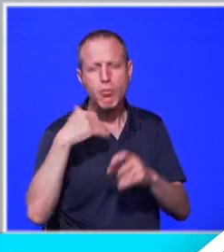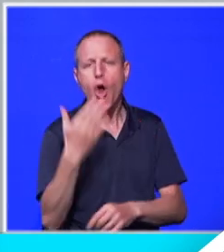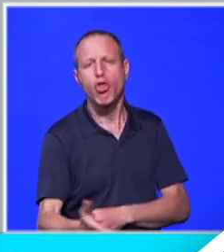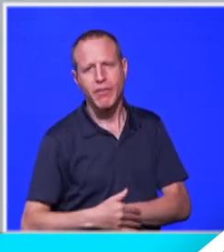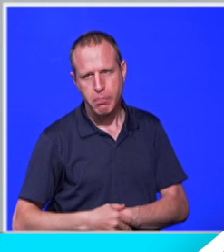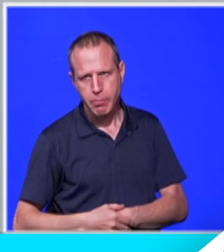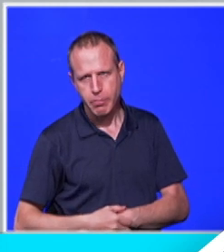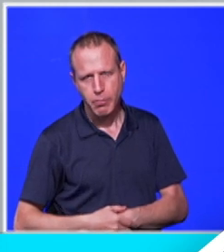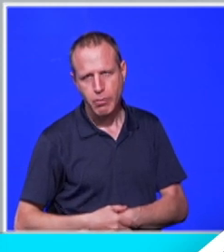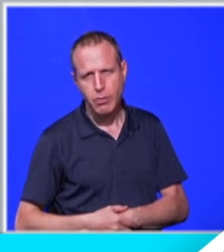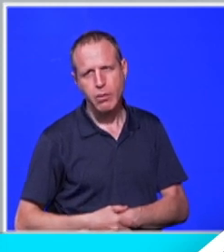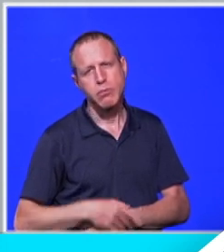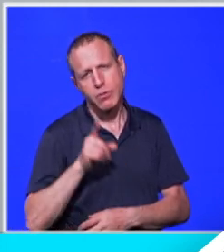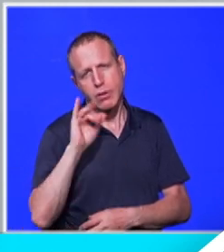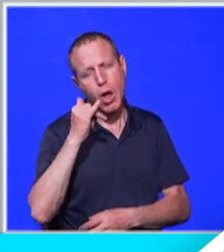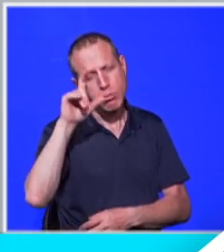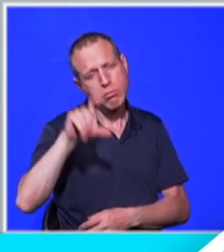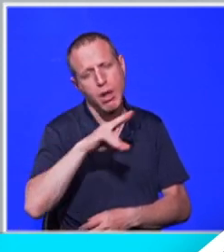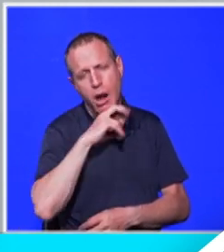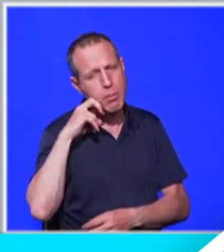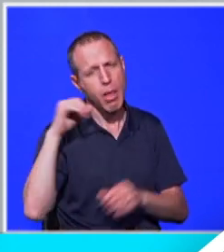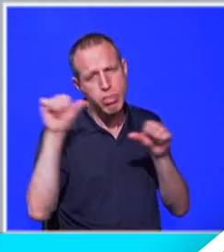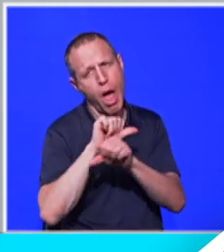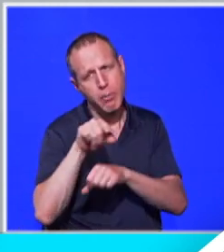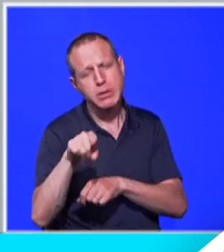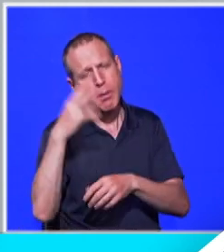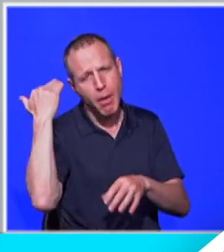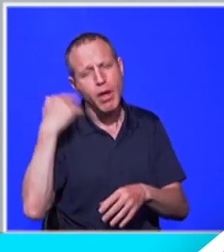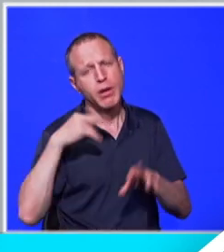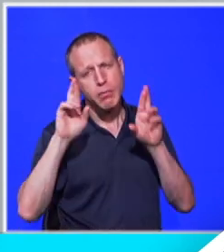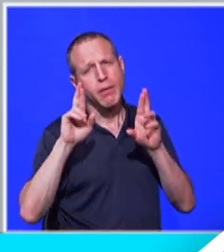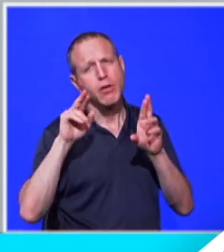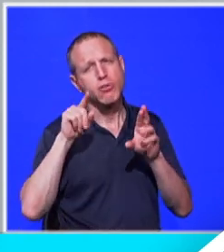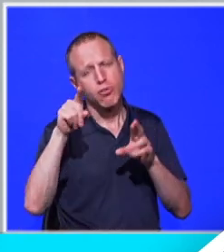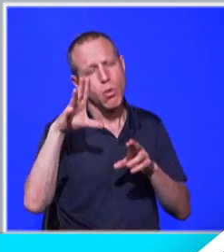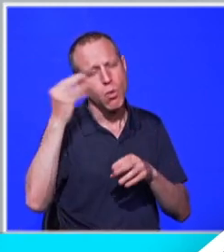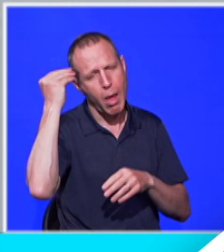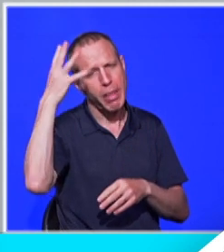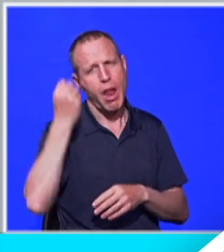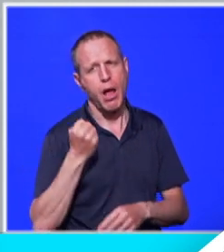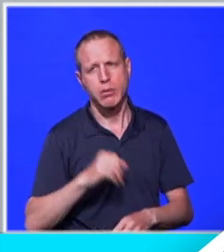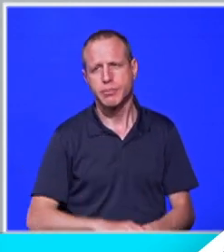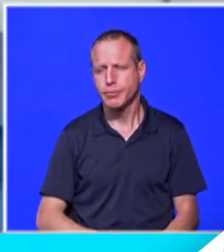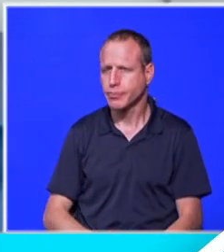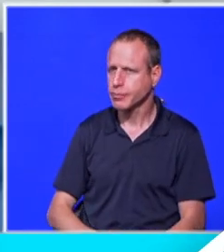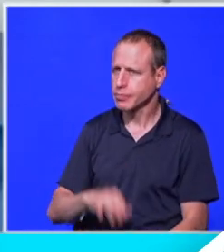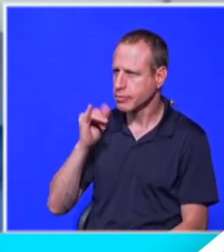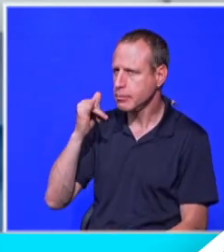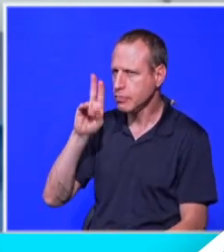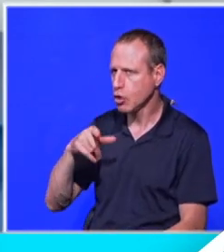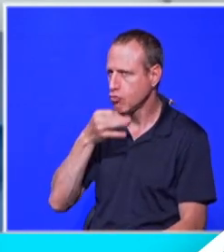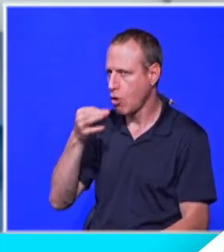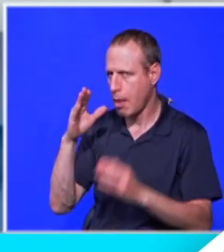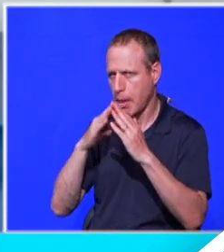טובים. ונכון, מר ליברמן טעה בזה בעבר, ואני מקווה שהוא יפיק את הלקח. כן, אז יש כאן